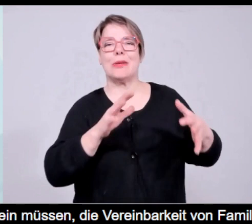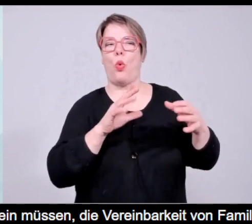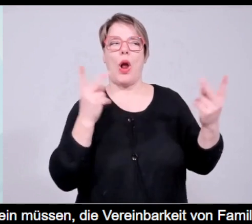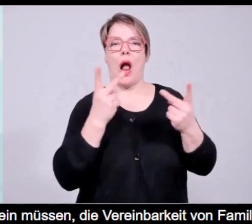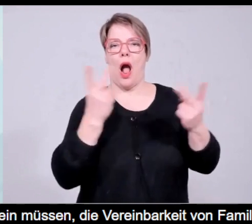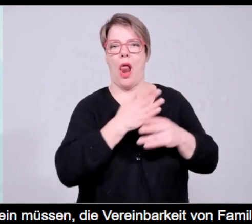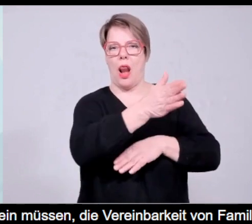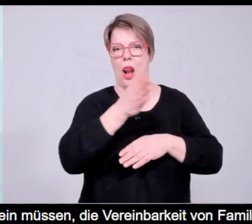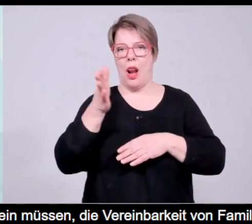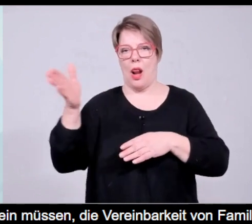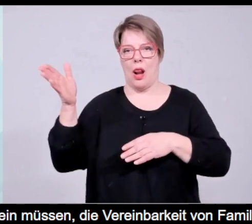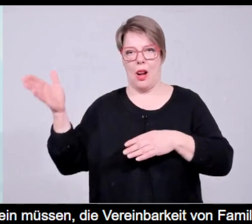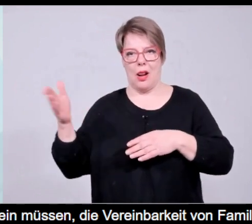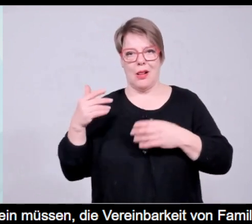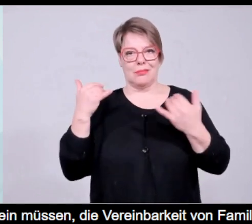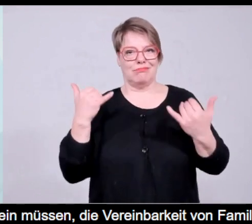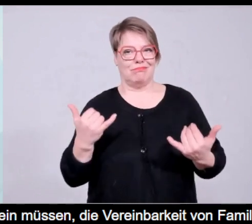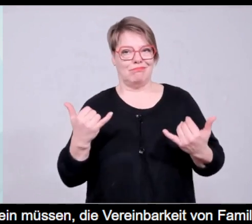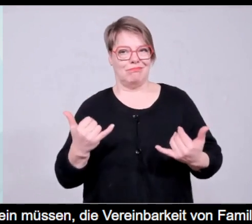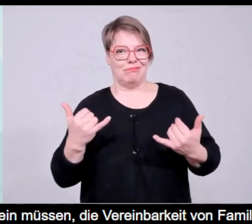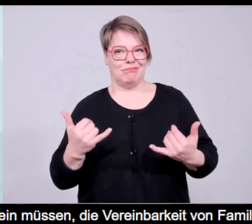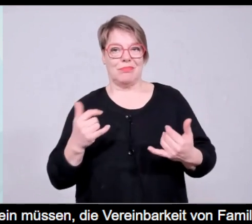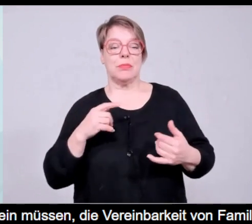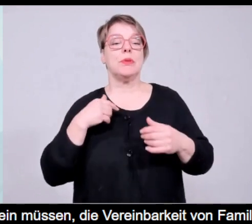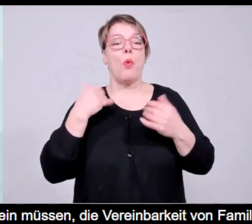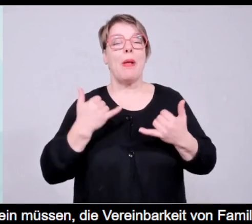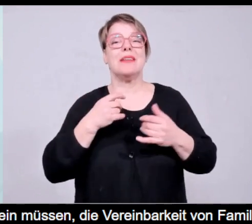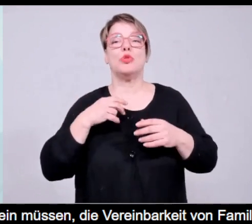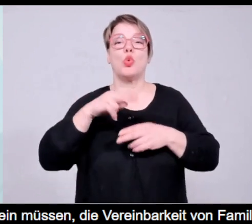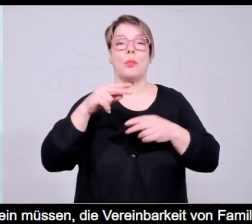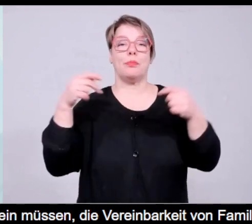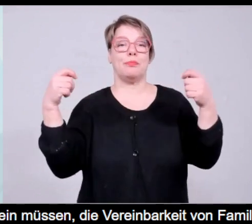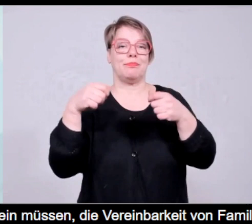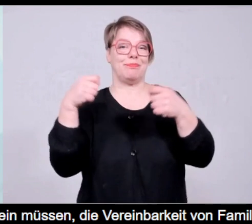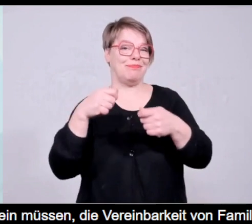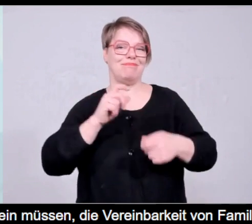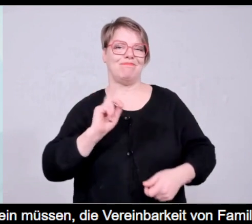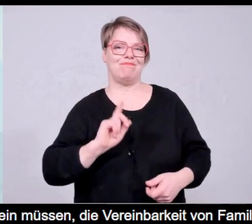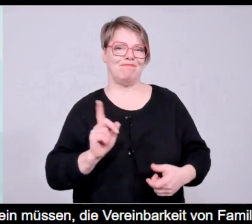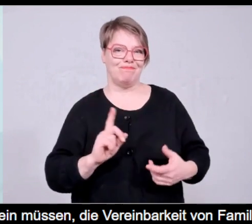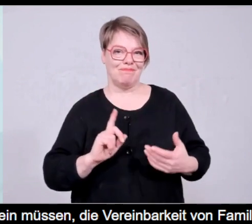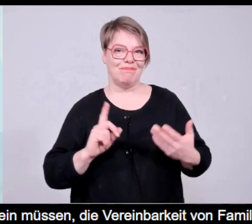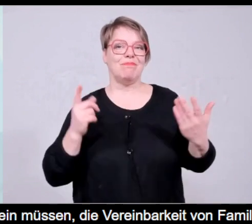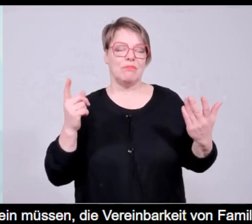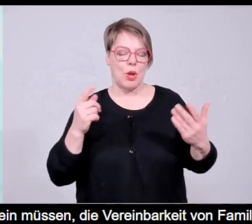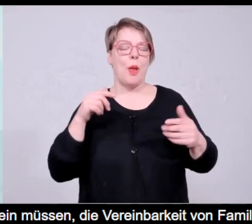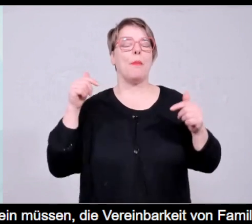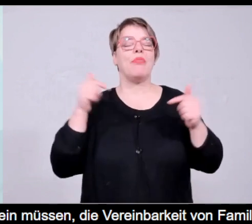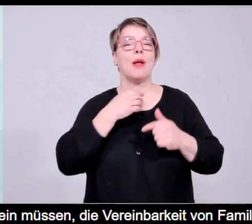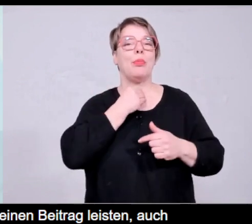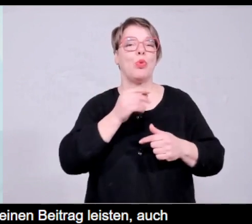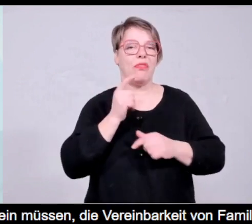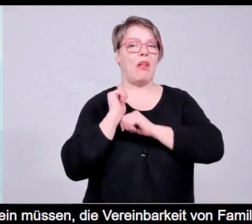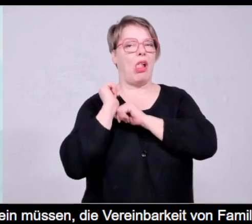Weg sein der Zukunft. Daneben haben wir natürlich noch andere Themen, die wir heute in der Pflege auch gemeinsam weiter auf den Weg bringen. Wir